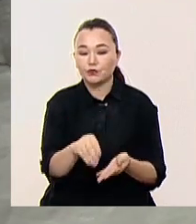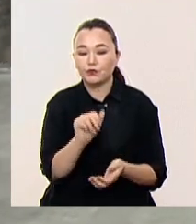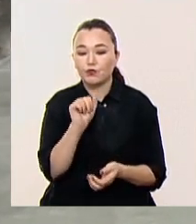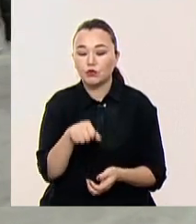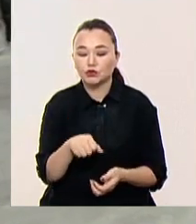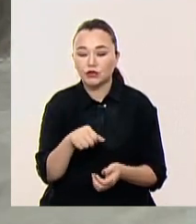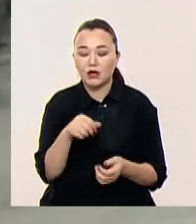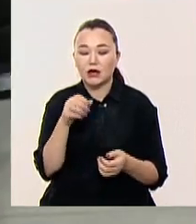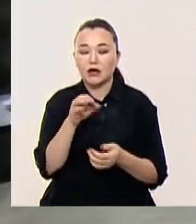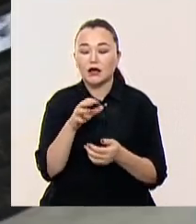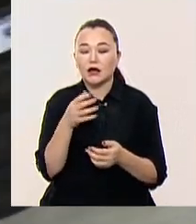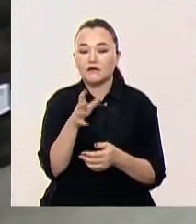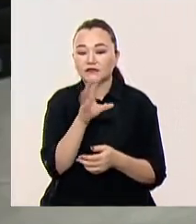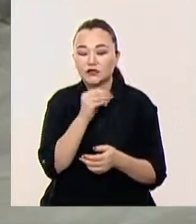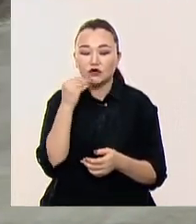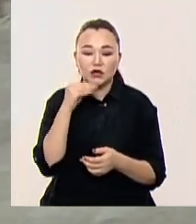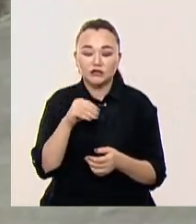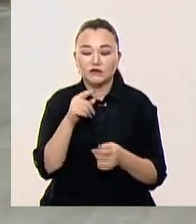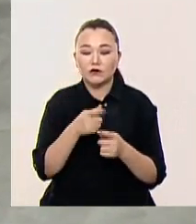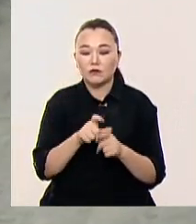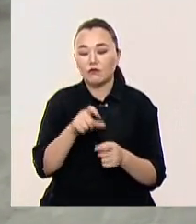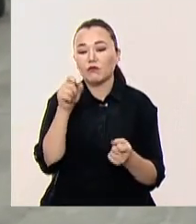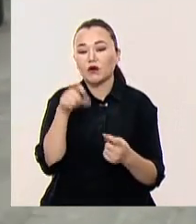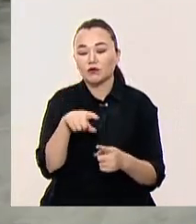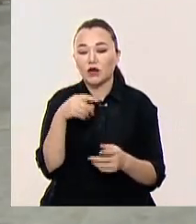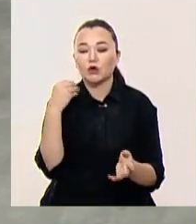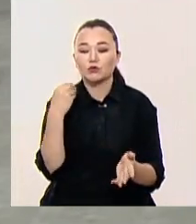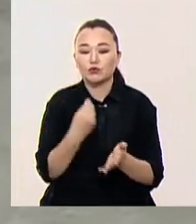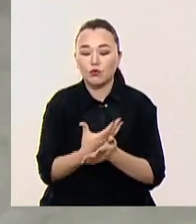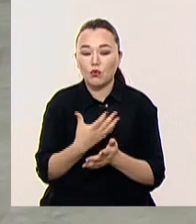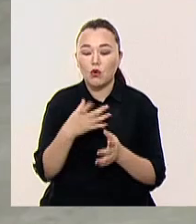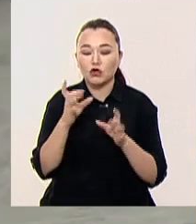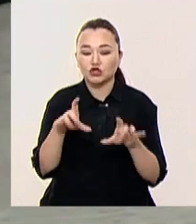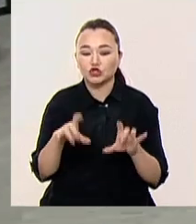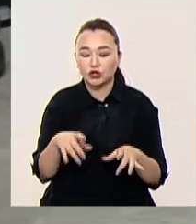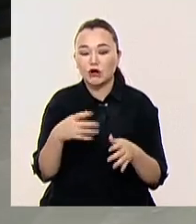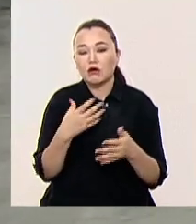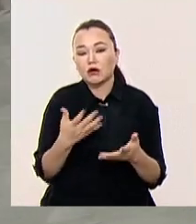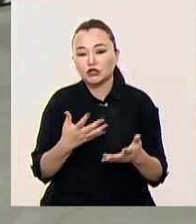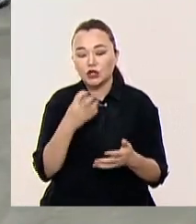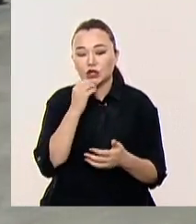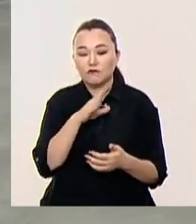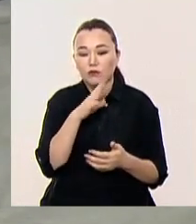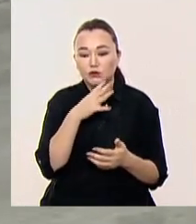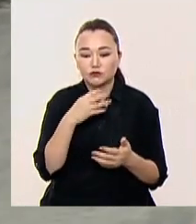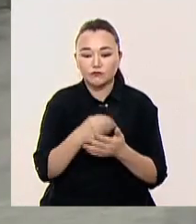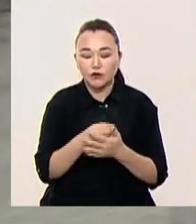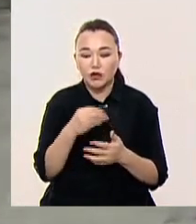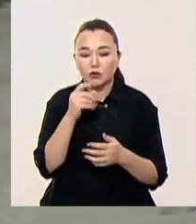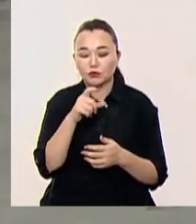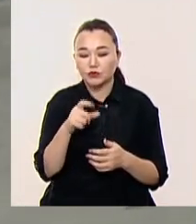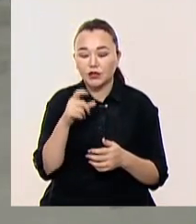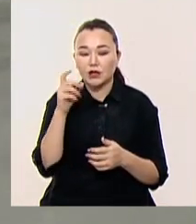екен. Әрине, олардың сапасы да соған сай келеді. Ал қымбат үлгідегі шиналар әрине еуропалық болып есептелінеді. Мамандардың